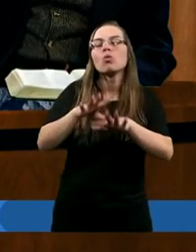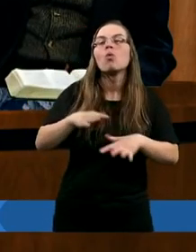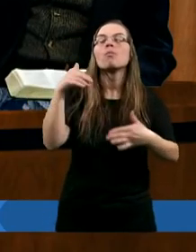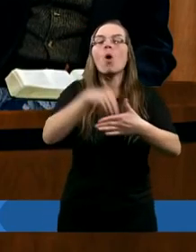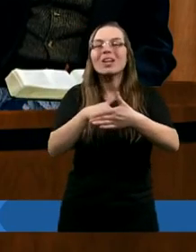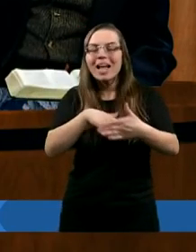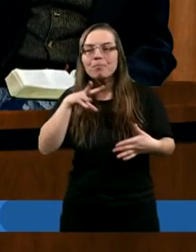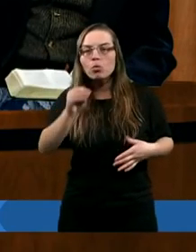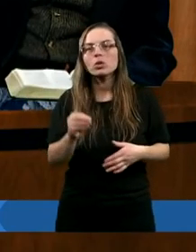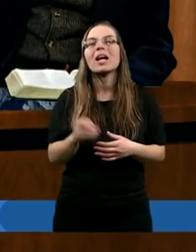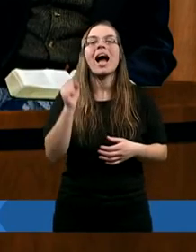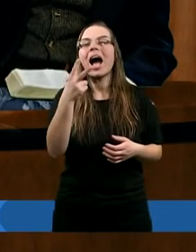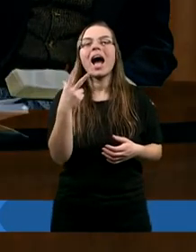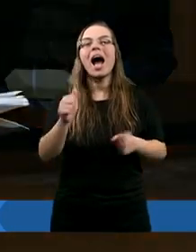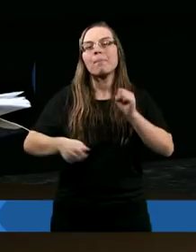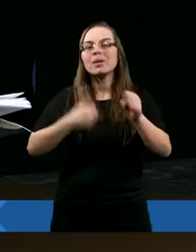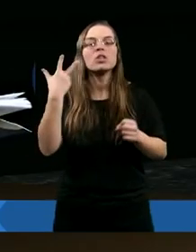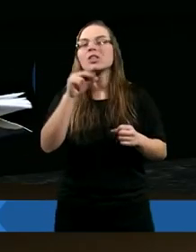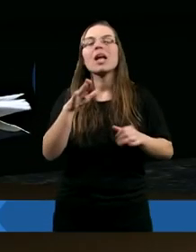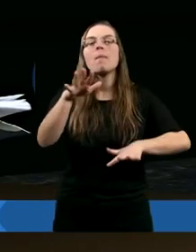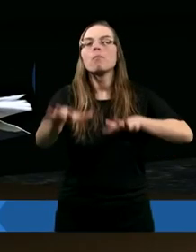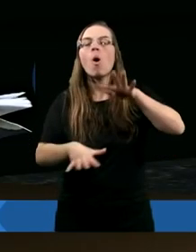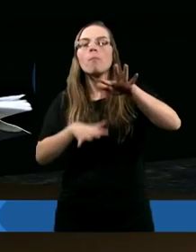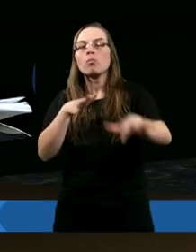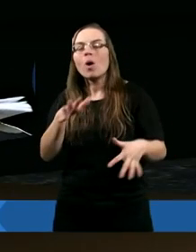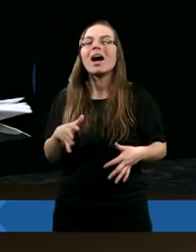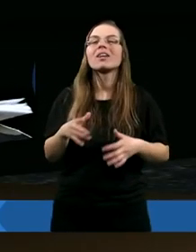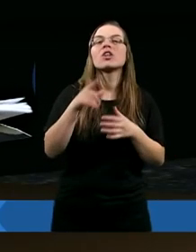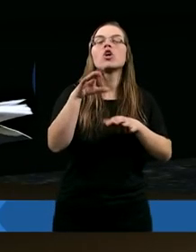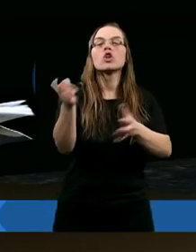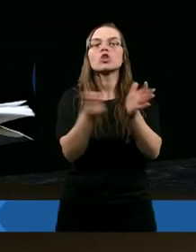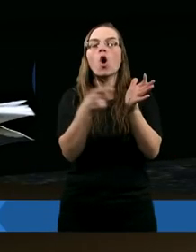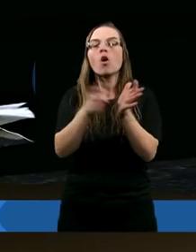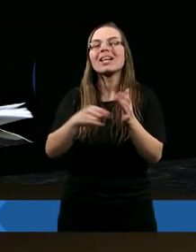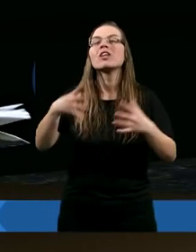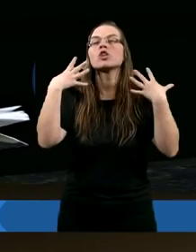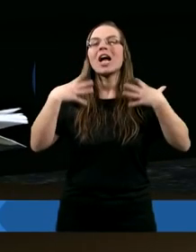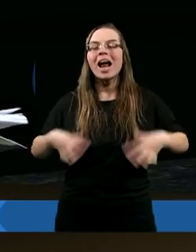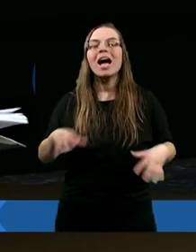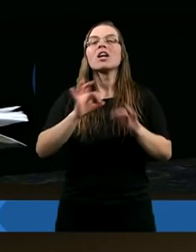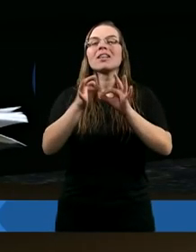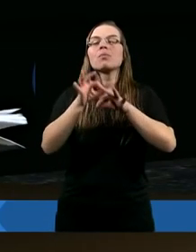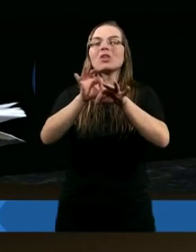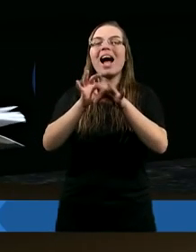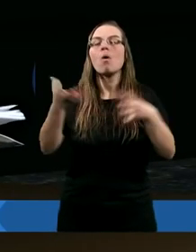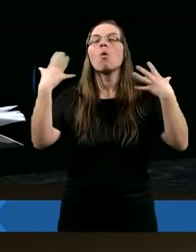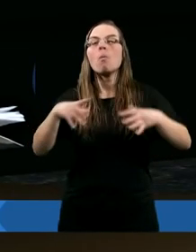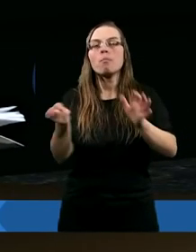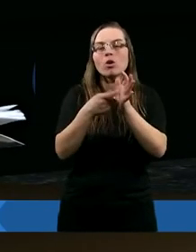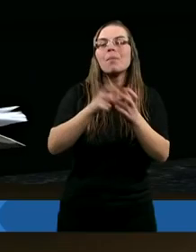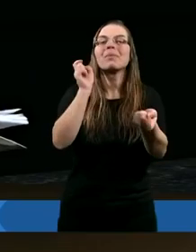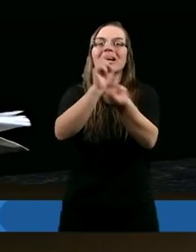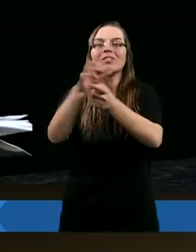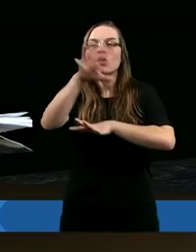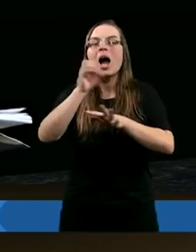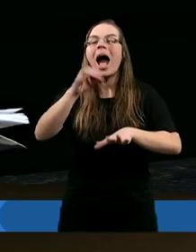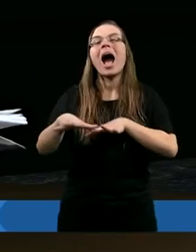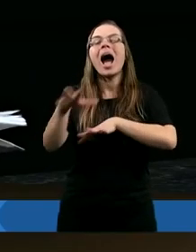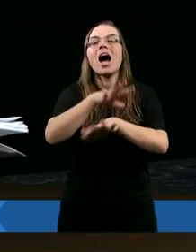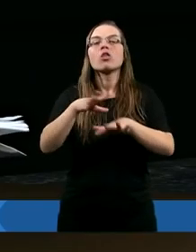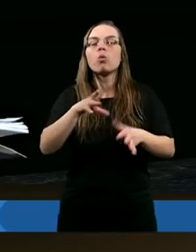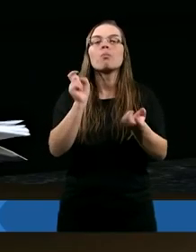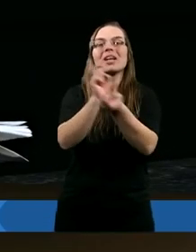postępujcie, abyście nie pobłażali rządzy cielesnej, gdyż ciało pożąda przeciwko duchowi, a duch